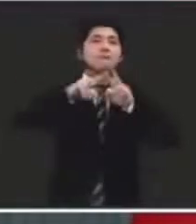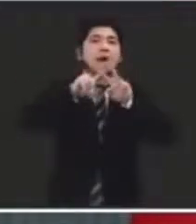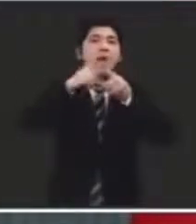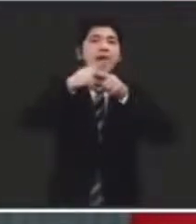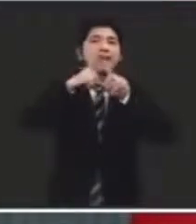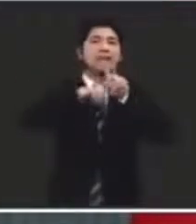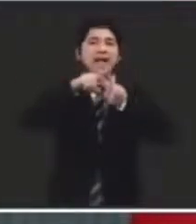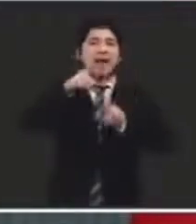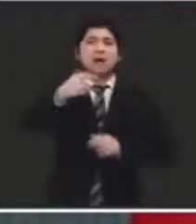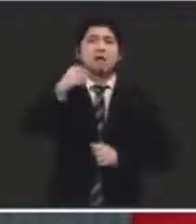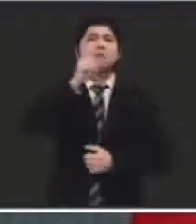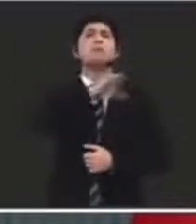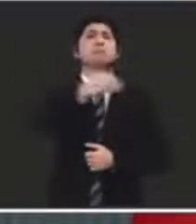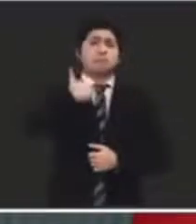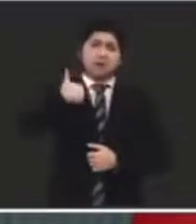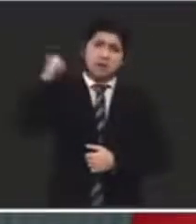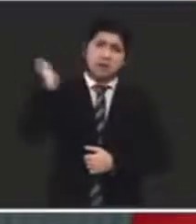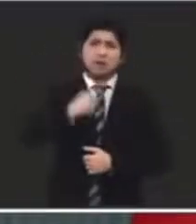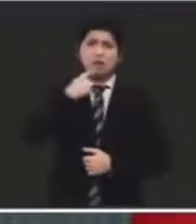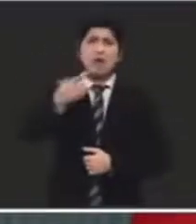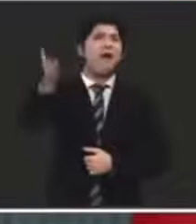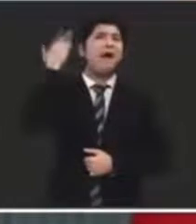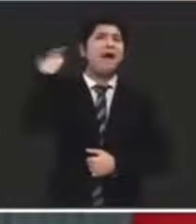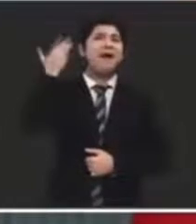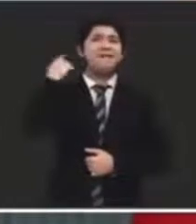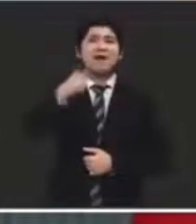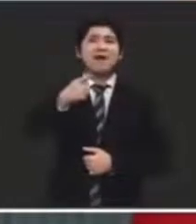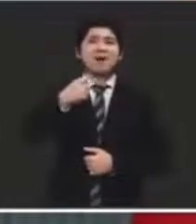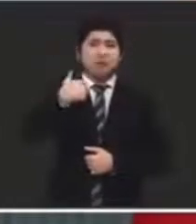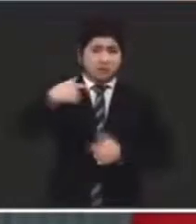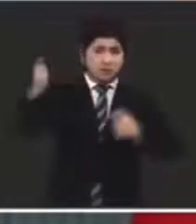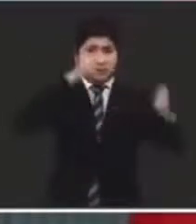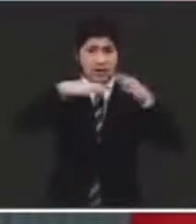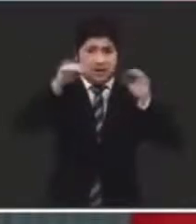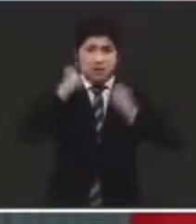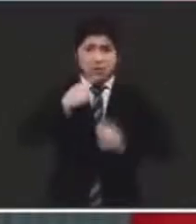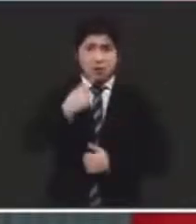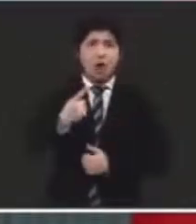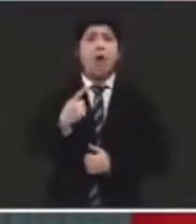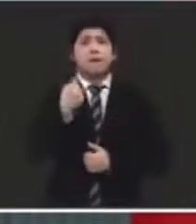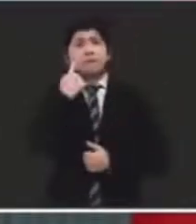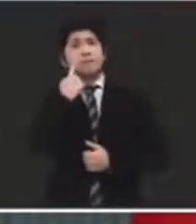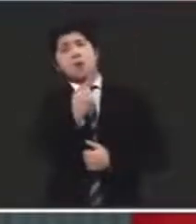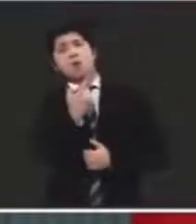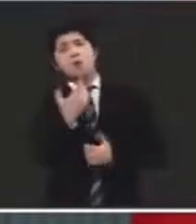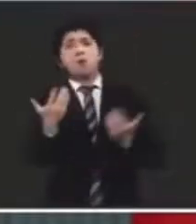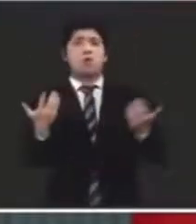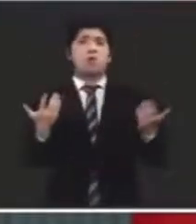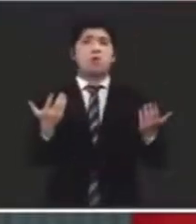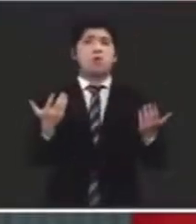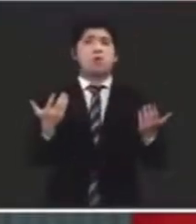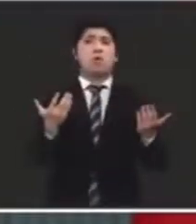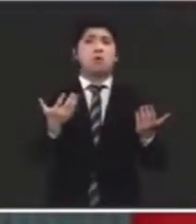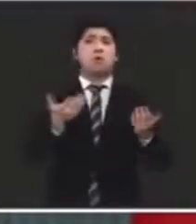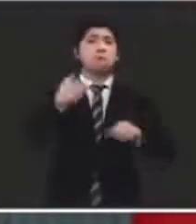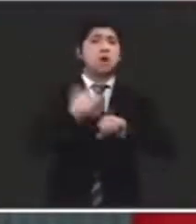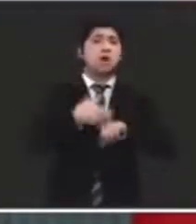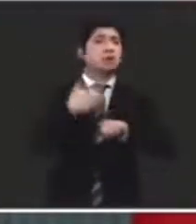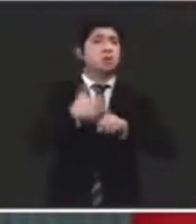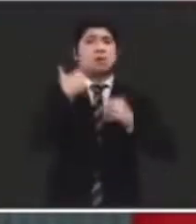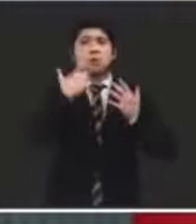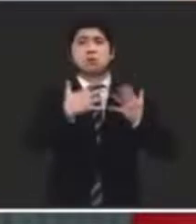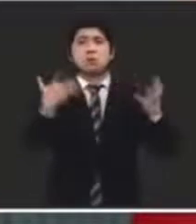bırakın biz yapalım diyorlar daha önce çıkmak istiyorlardı ama baktılar ki burasının maşallahı